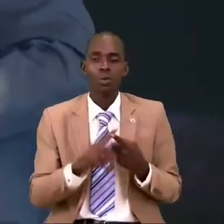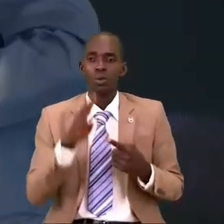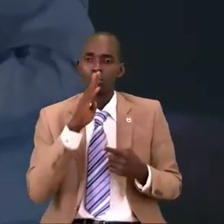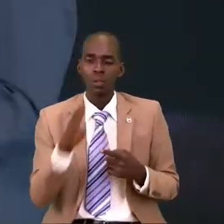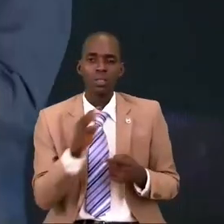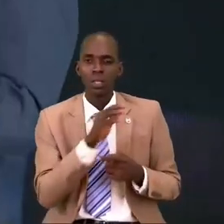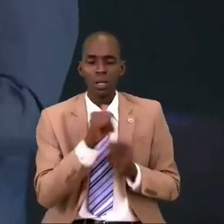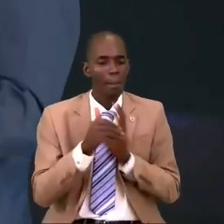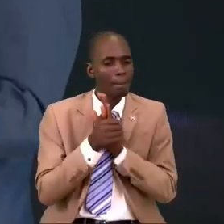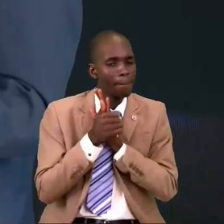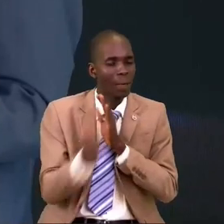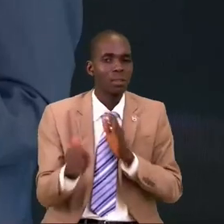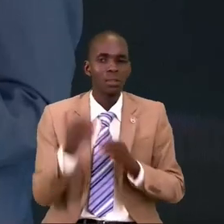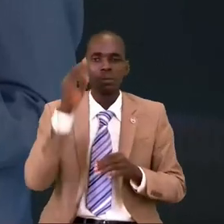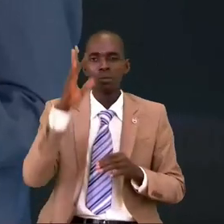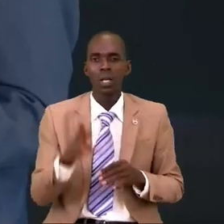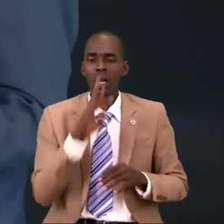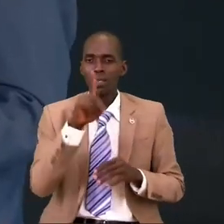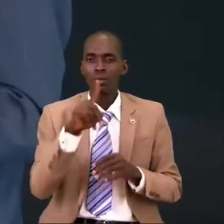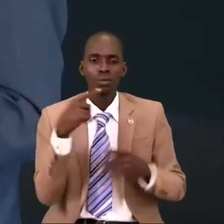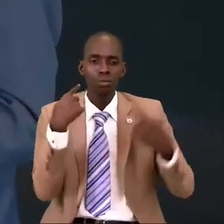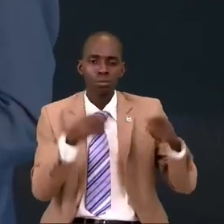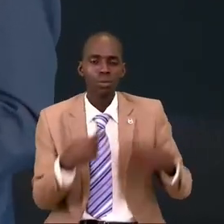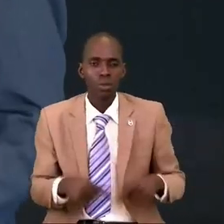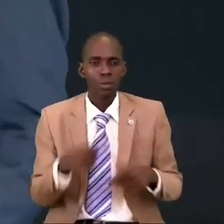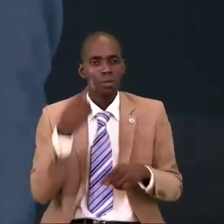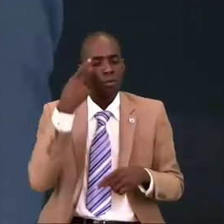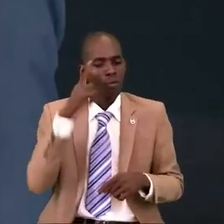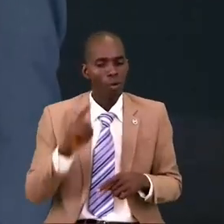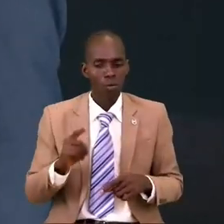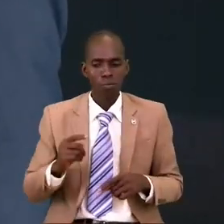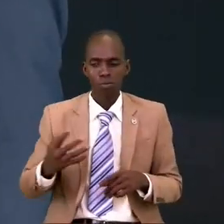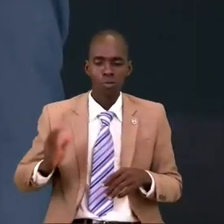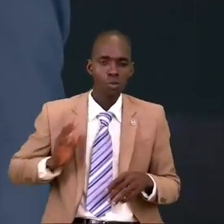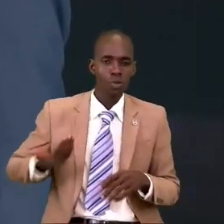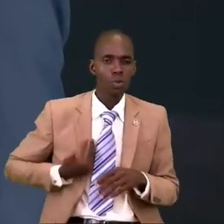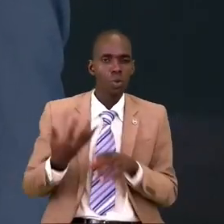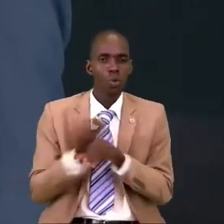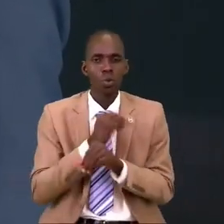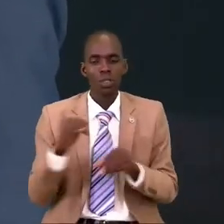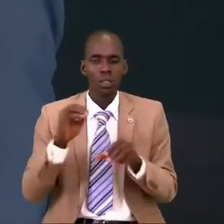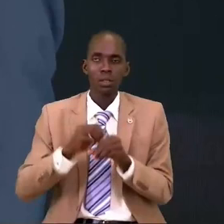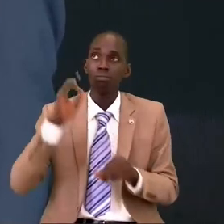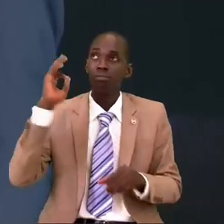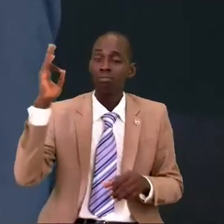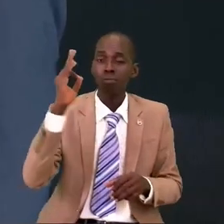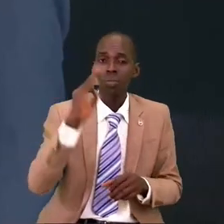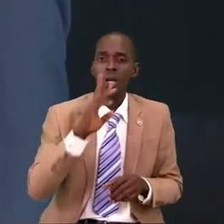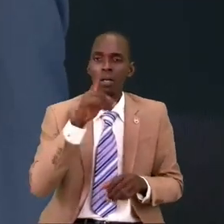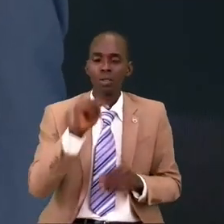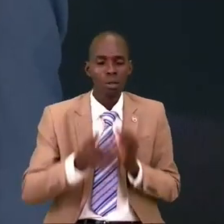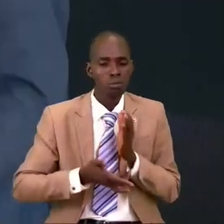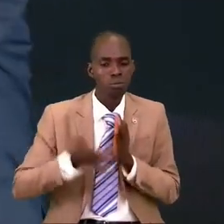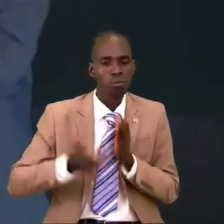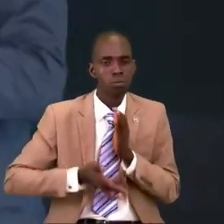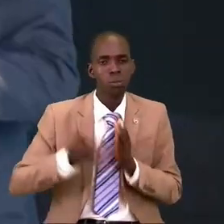maître dans l'évangélisation, dans le gain des âmes? Est-ce que tu aiguises tes habiletés dans l'évangélisation? S'il n'a